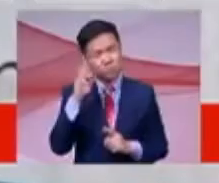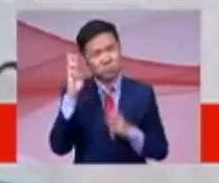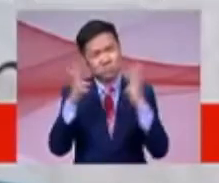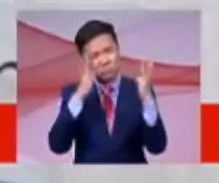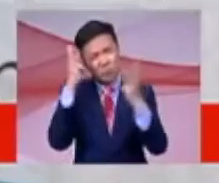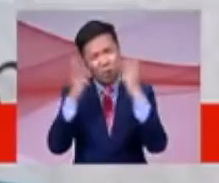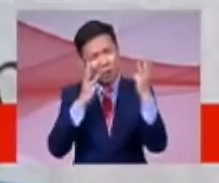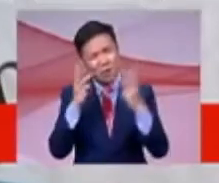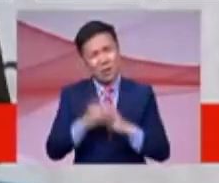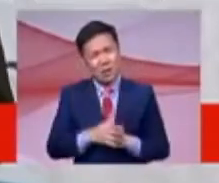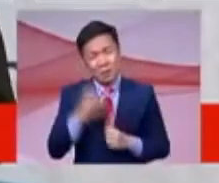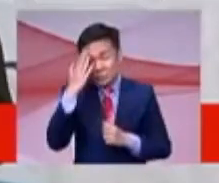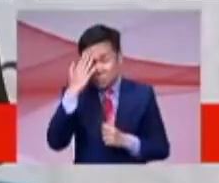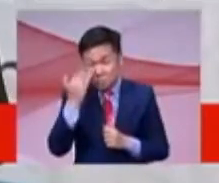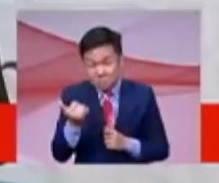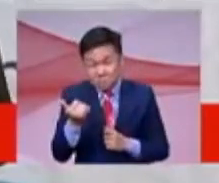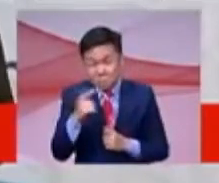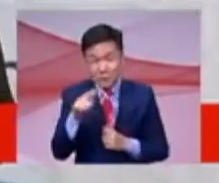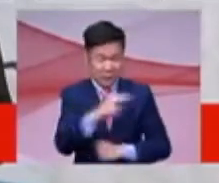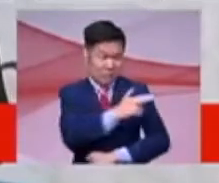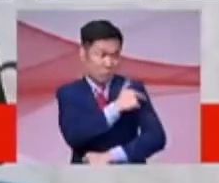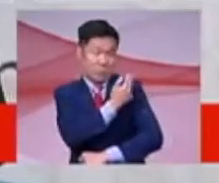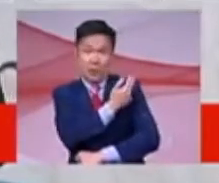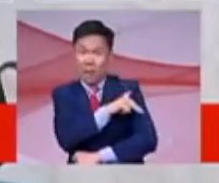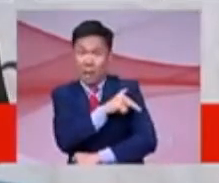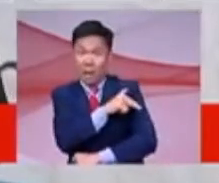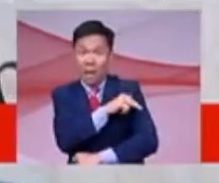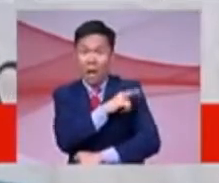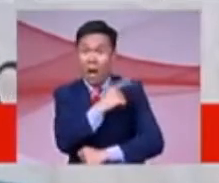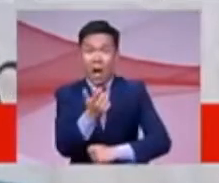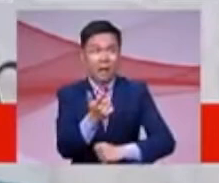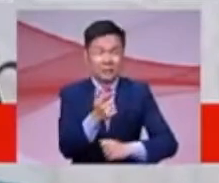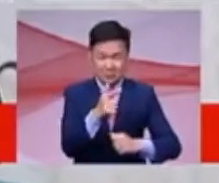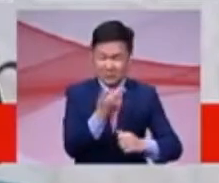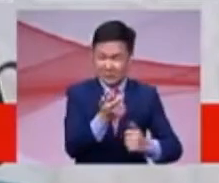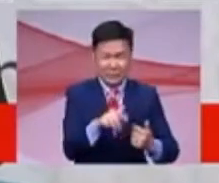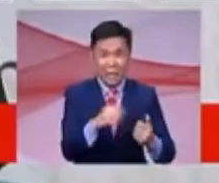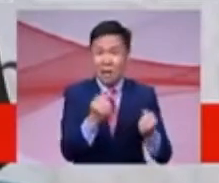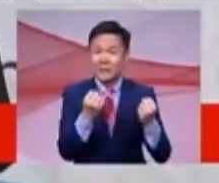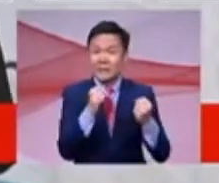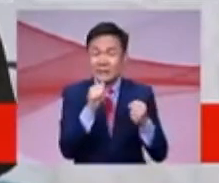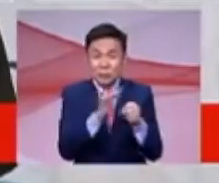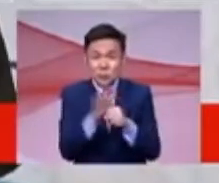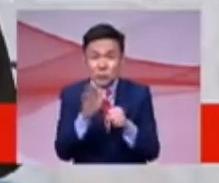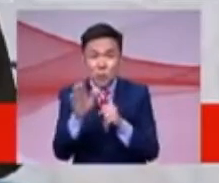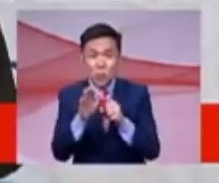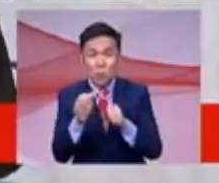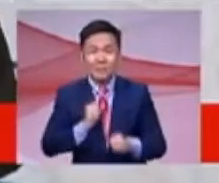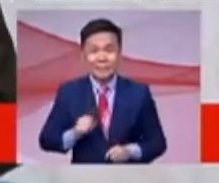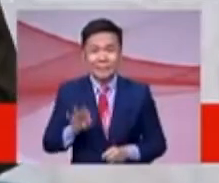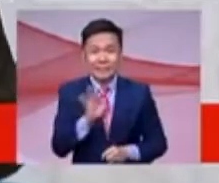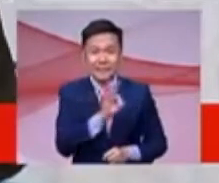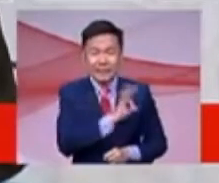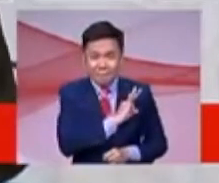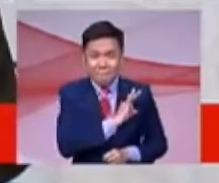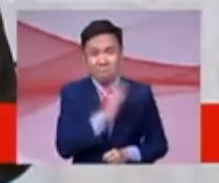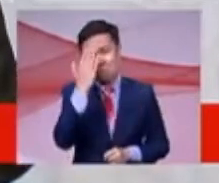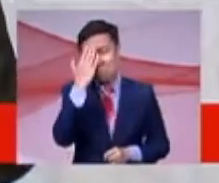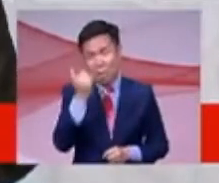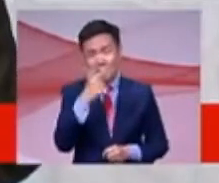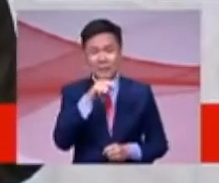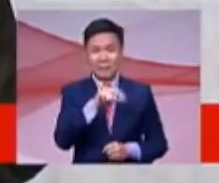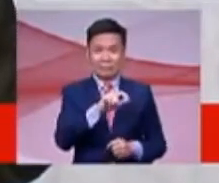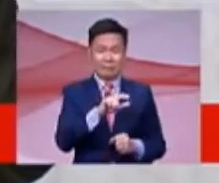bimbang, kalau keupayaan hospital akan merosot ataupun kurang kerana petugas-petugas sama ada